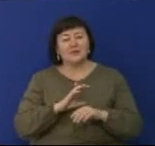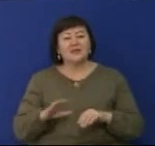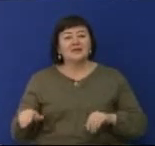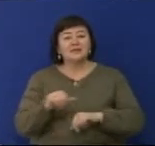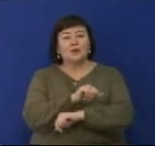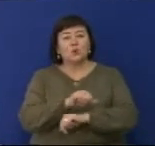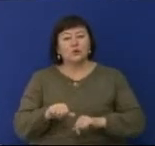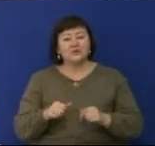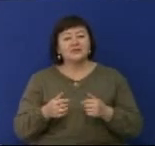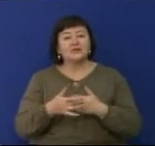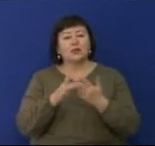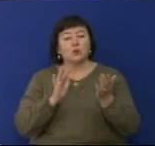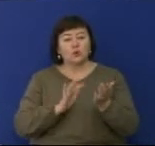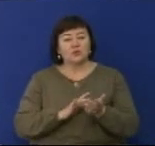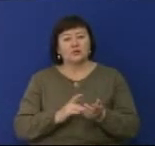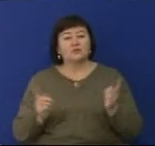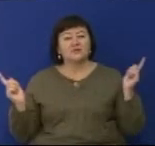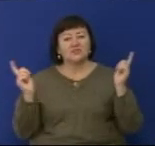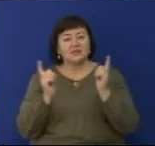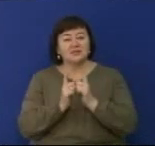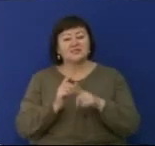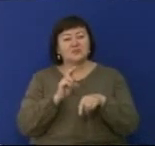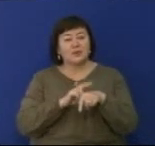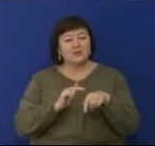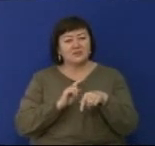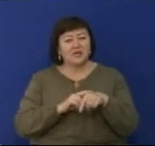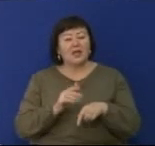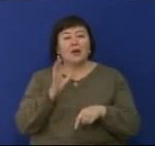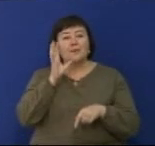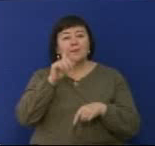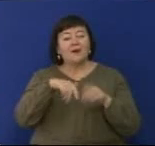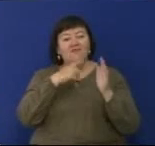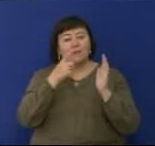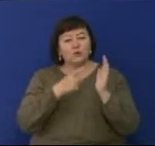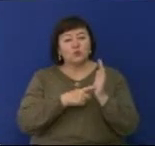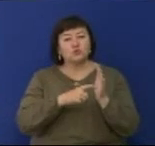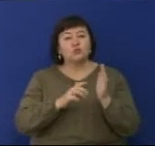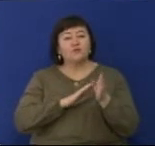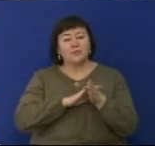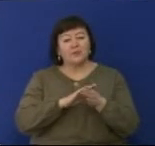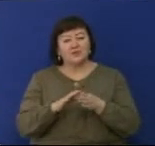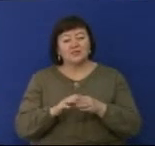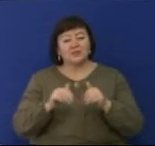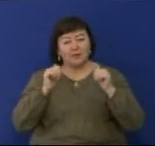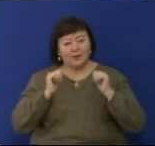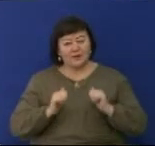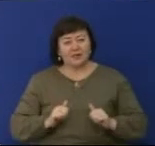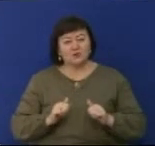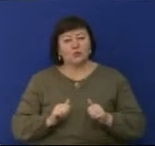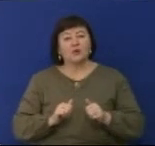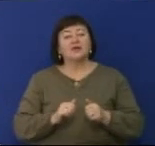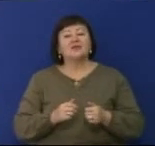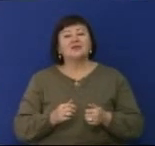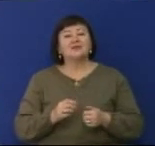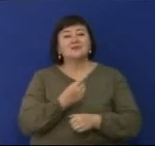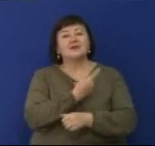участием сотру его сотрудников правоохранительных органов по вопросу соблюдения гражданами правил по благу по благоустройству и санитарному состоянию